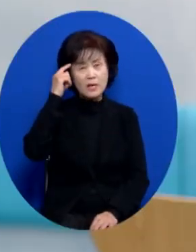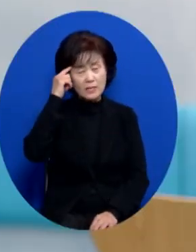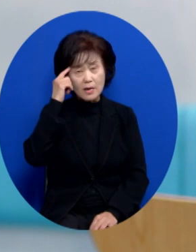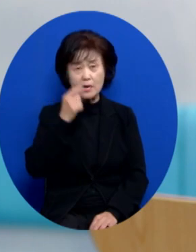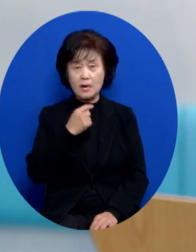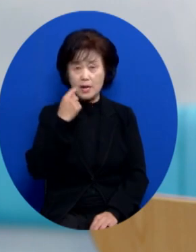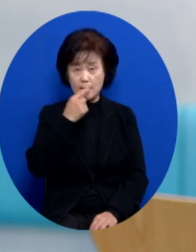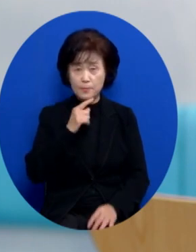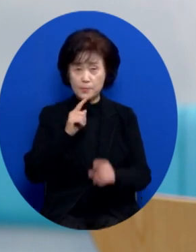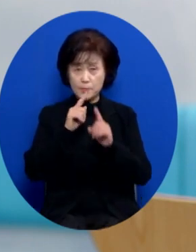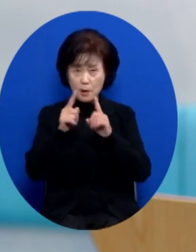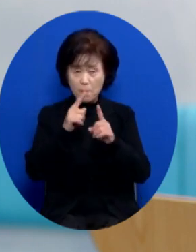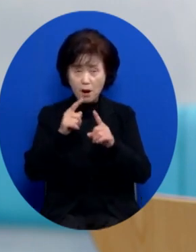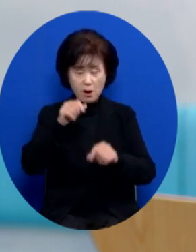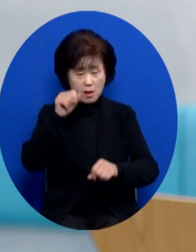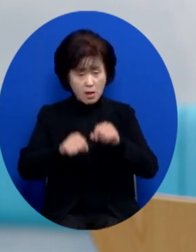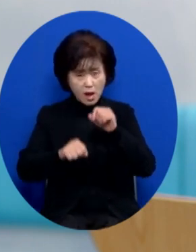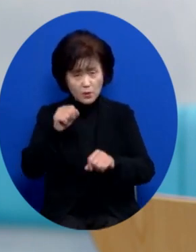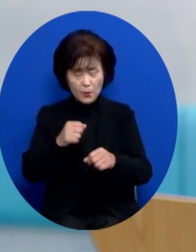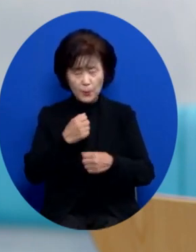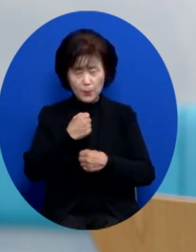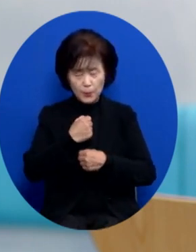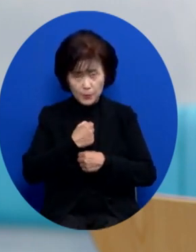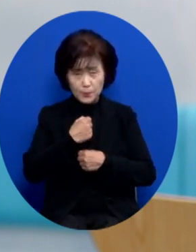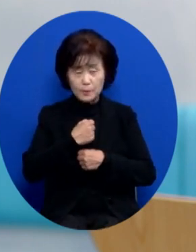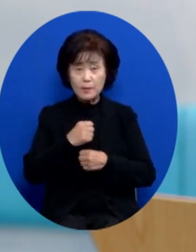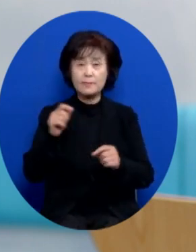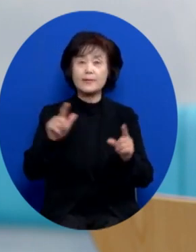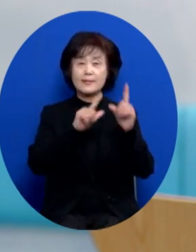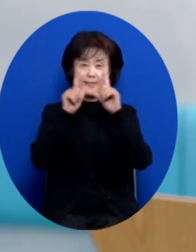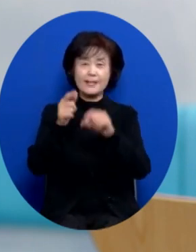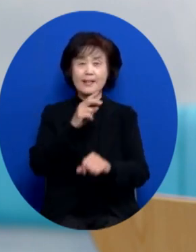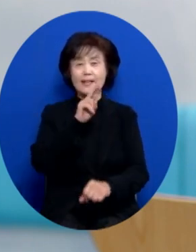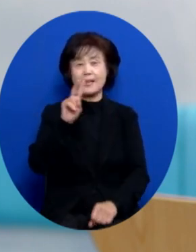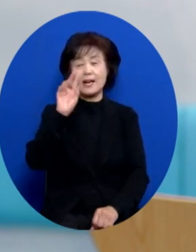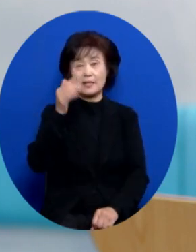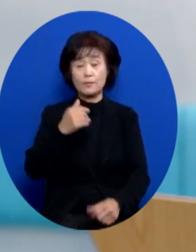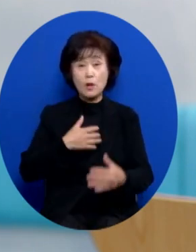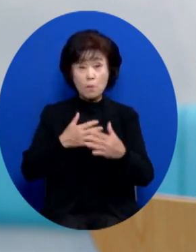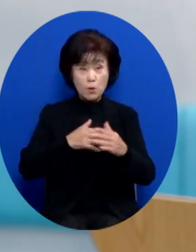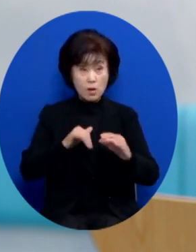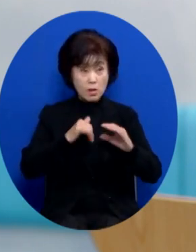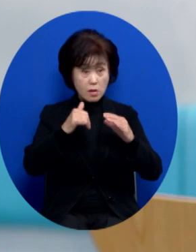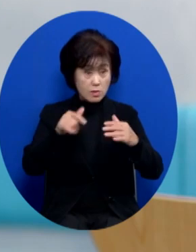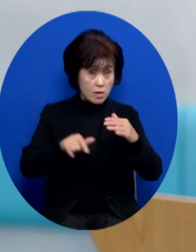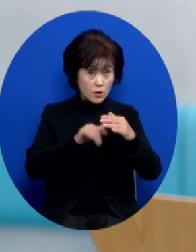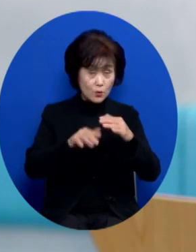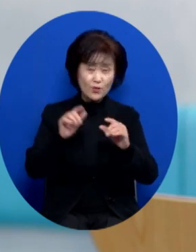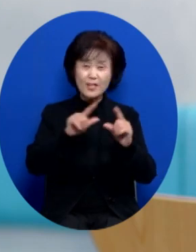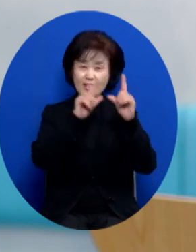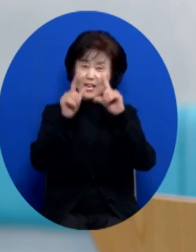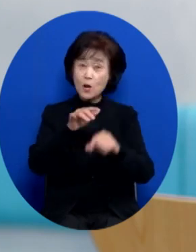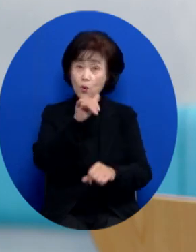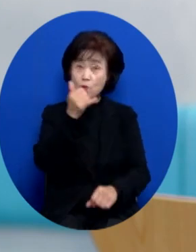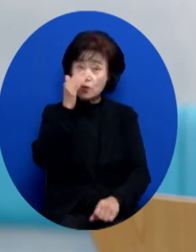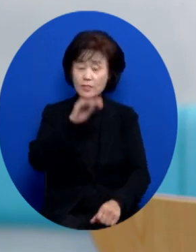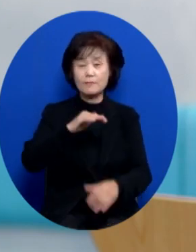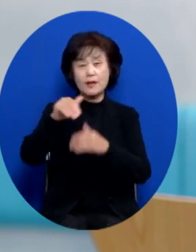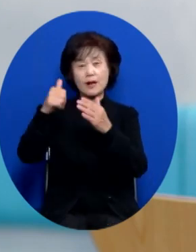입술, 드러나는 행동을 지키며 살아야 합니다. 불안한 세상 속에 있지만 하나님